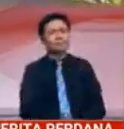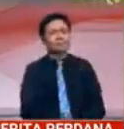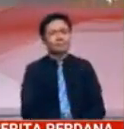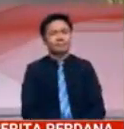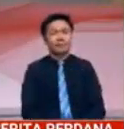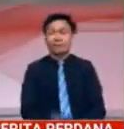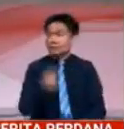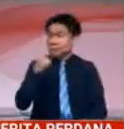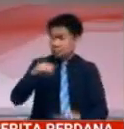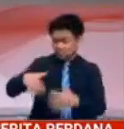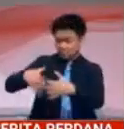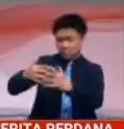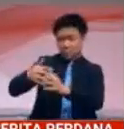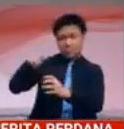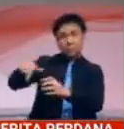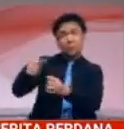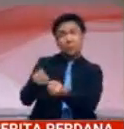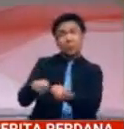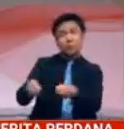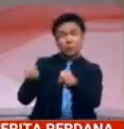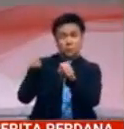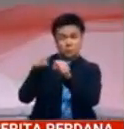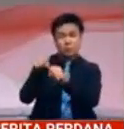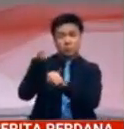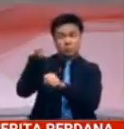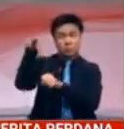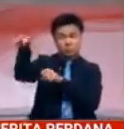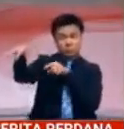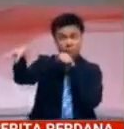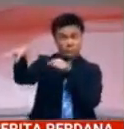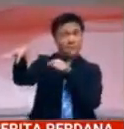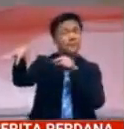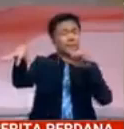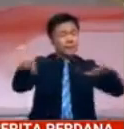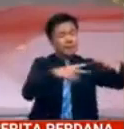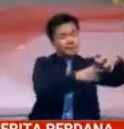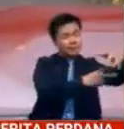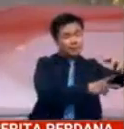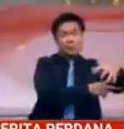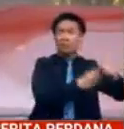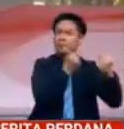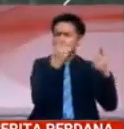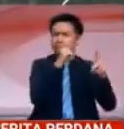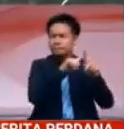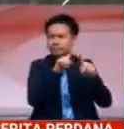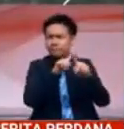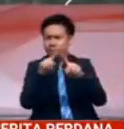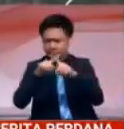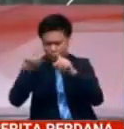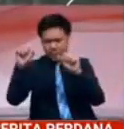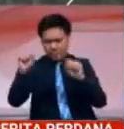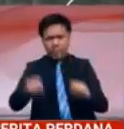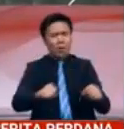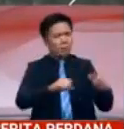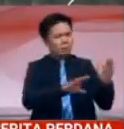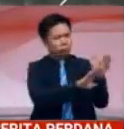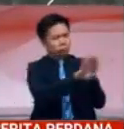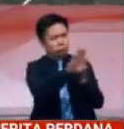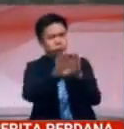apa, surau kita minta ke atas, buah ke atas. Lagi macam-macam boleh dimajukan di sini.